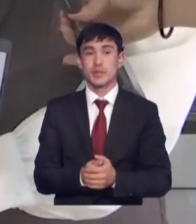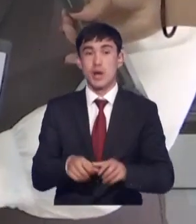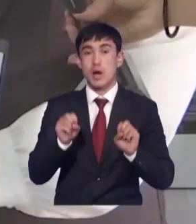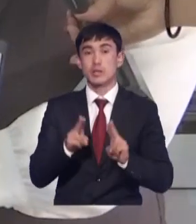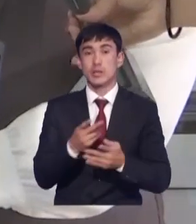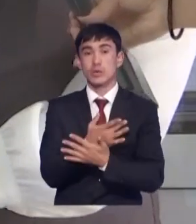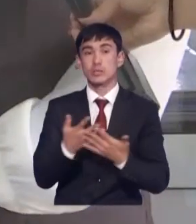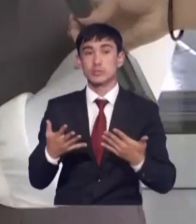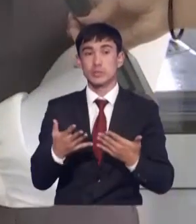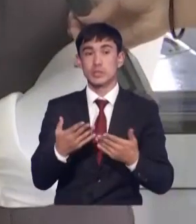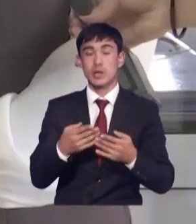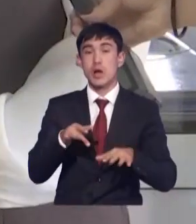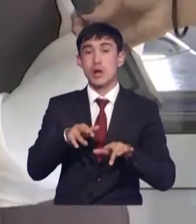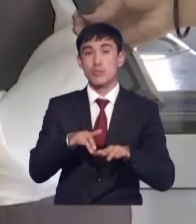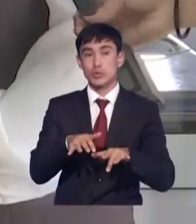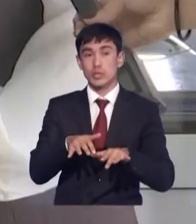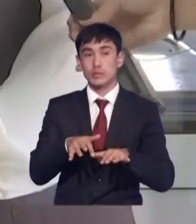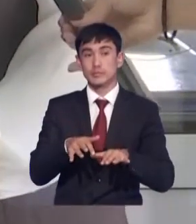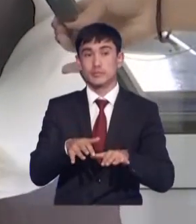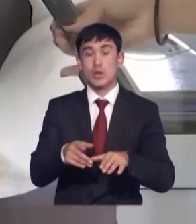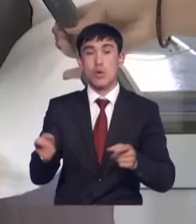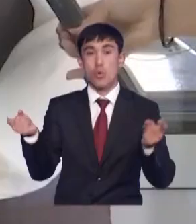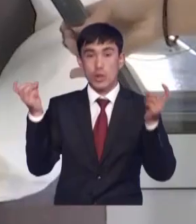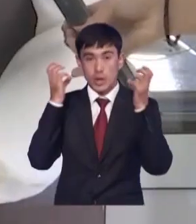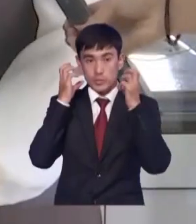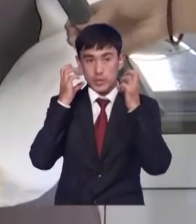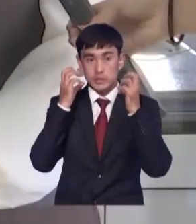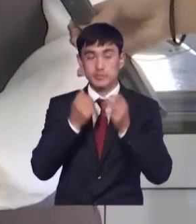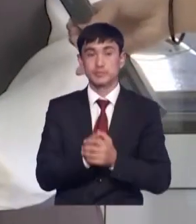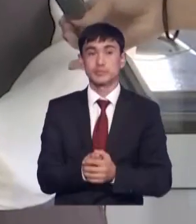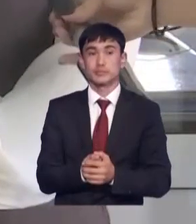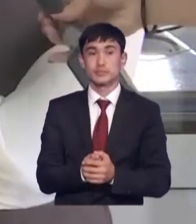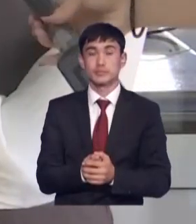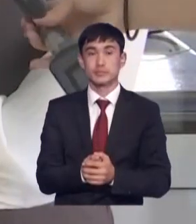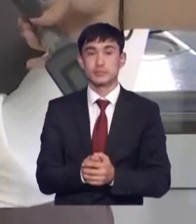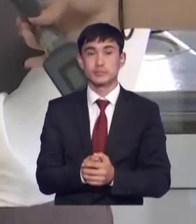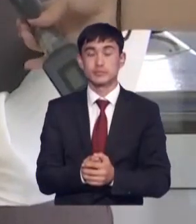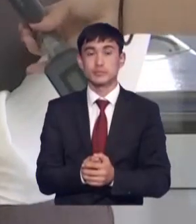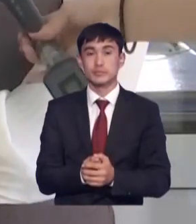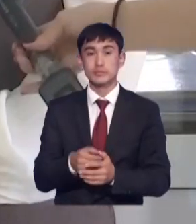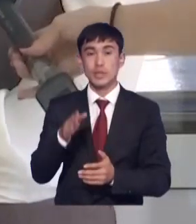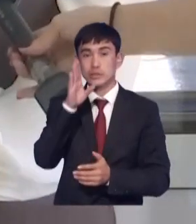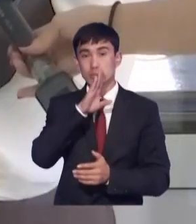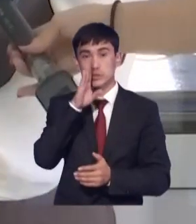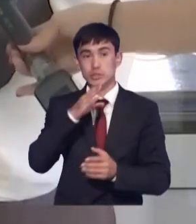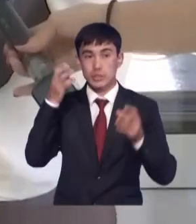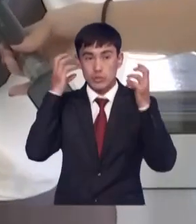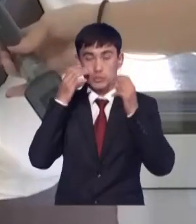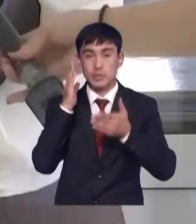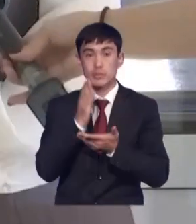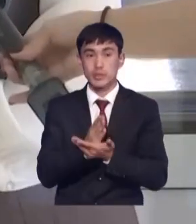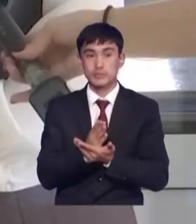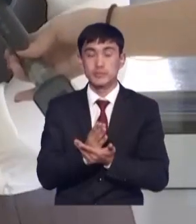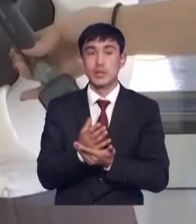Арнайы құрал жабдықтар, компьютерлар, құлақ қаптар, жаңағы құлақ естуі нашар адамдарға осындай арнайы құлақ